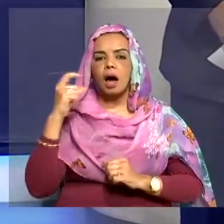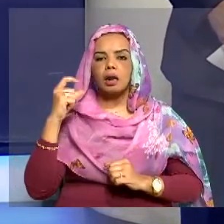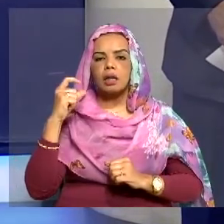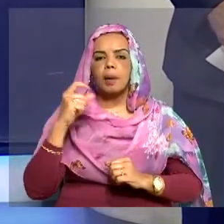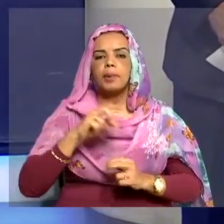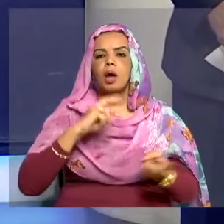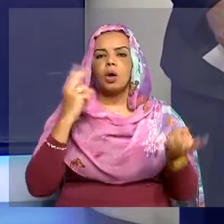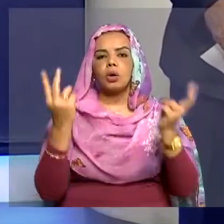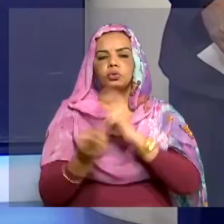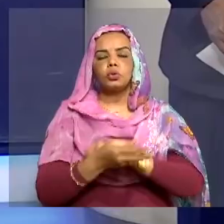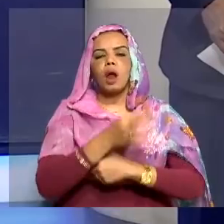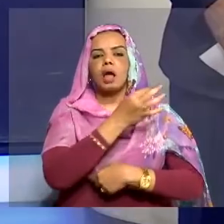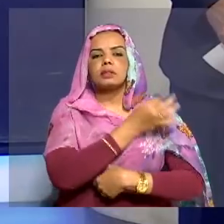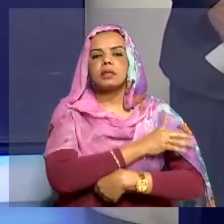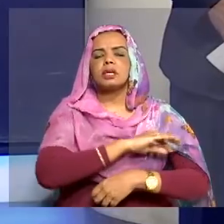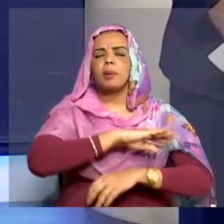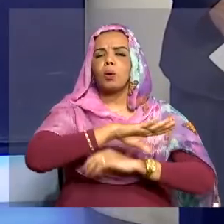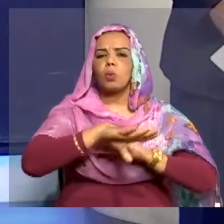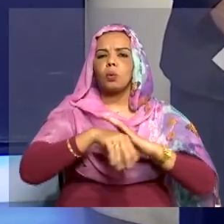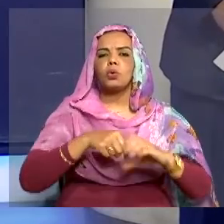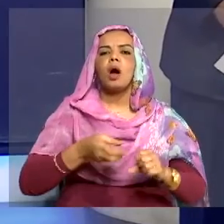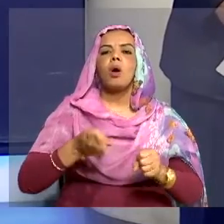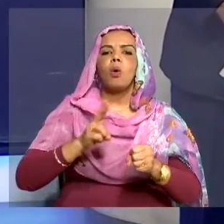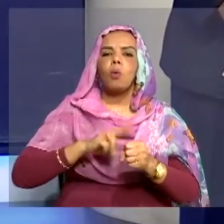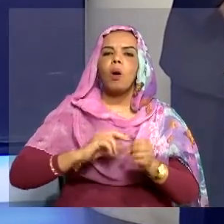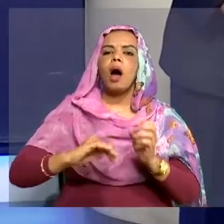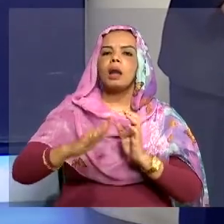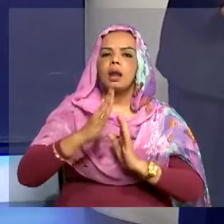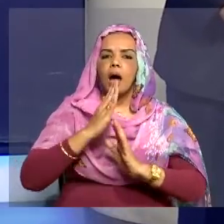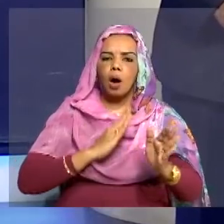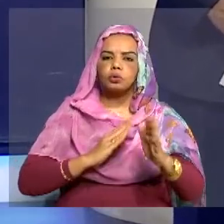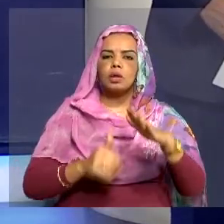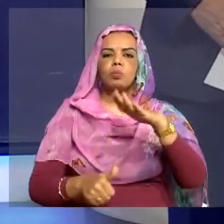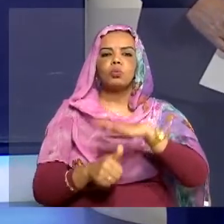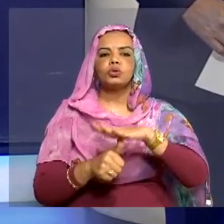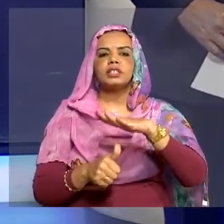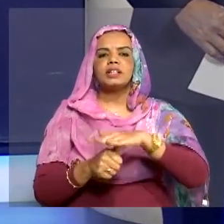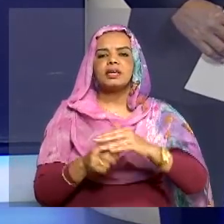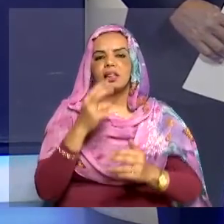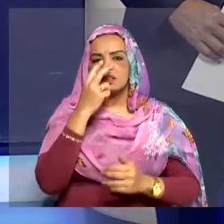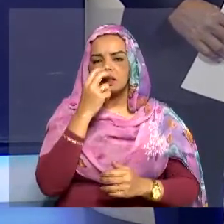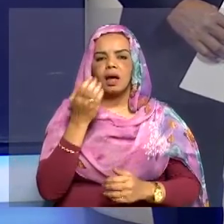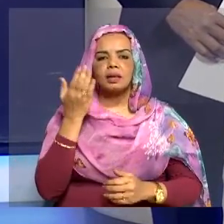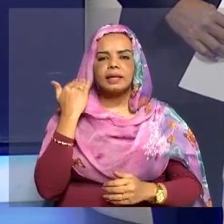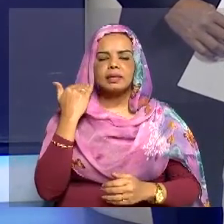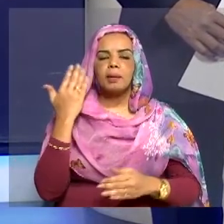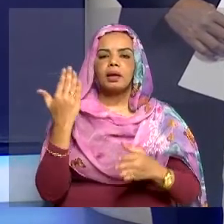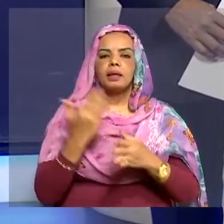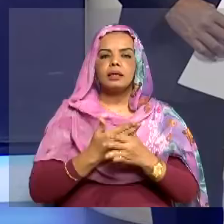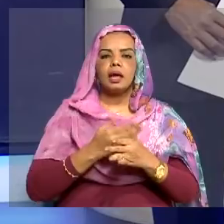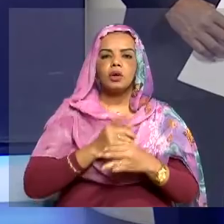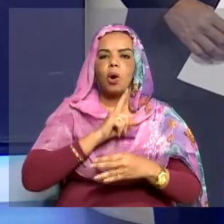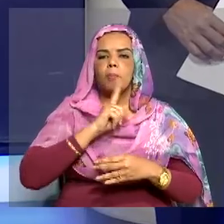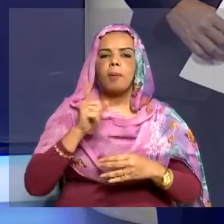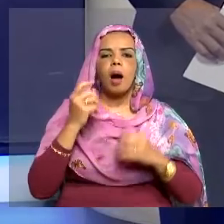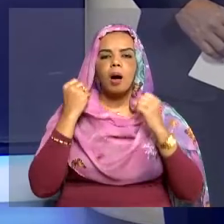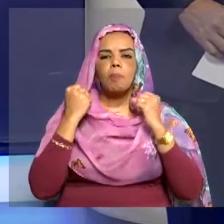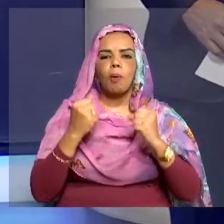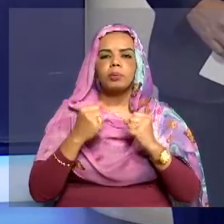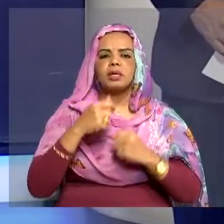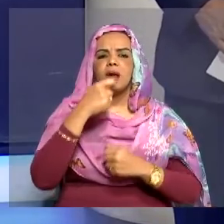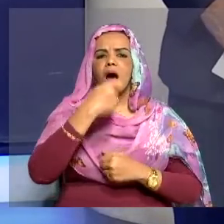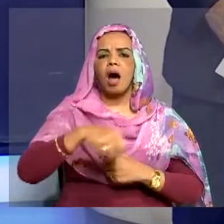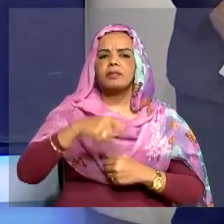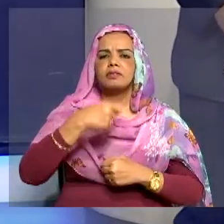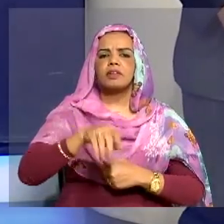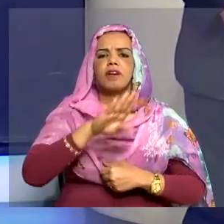عن التجربة برمتها والعودة لنظام المديريات القديم، لأنه لم يعد ممكنا الصرف على